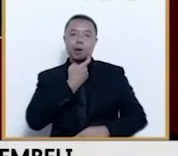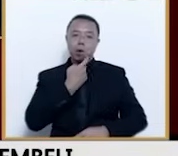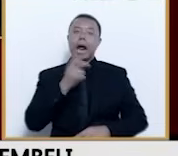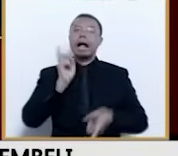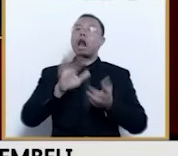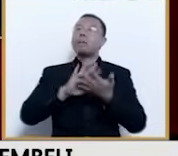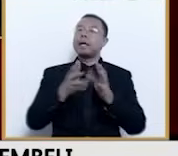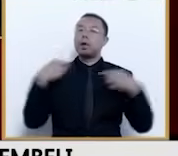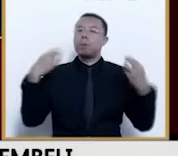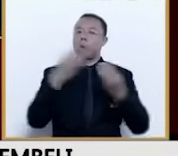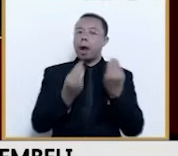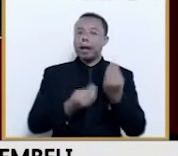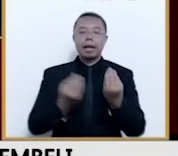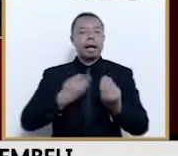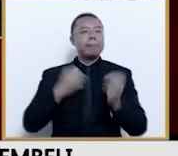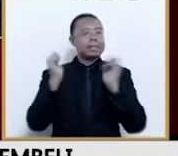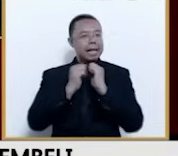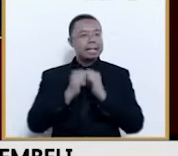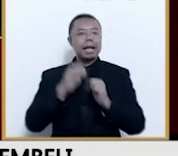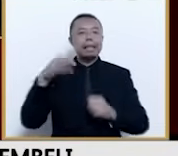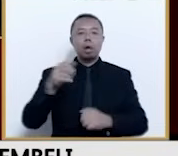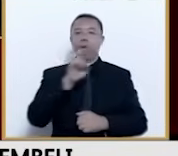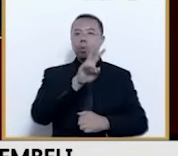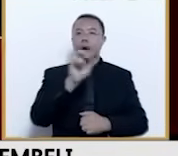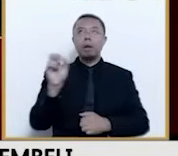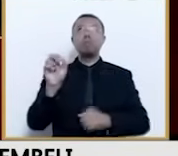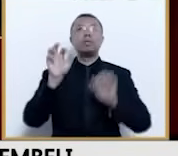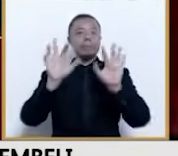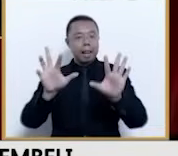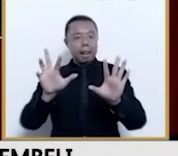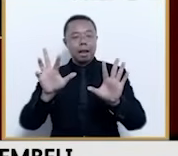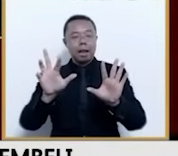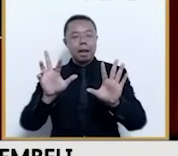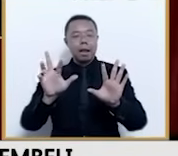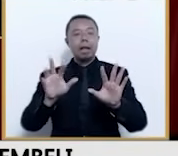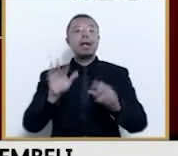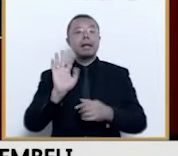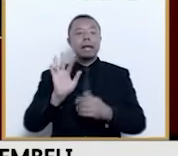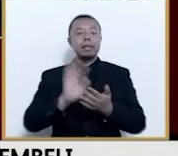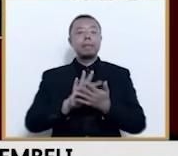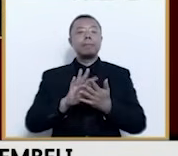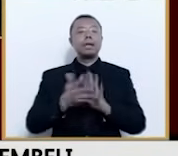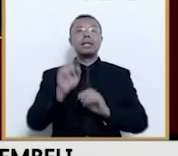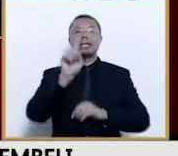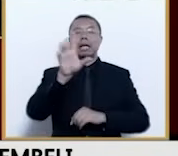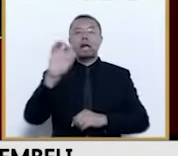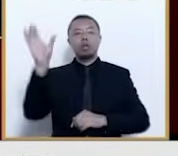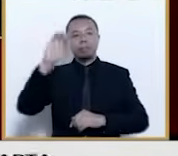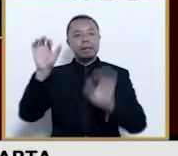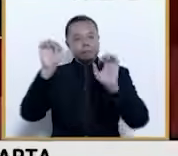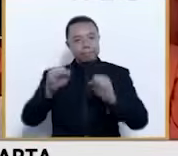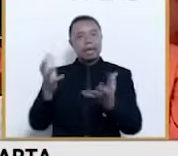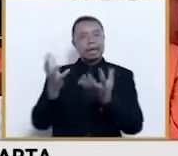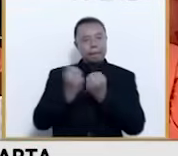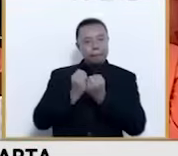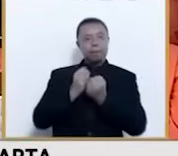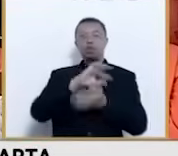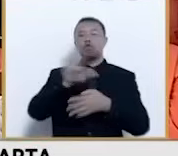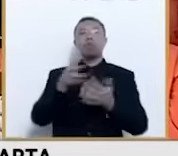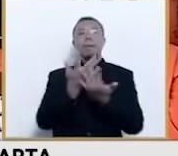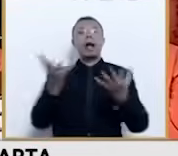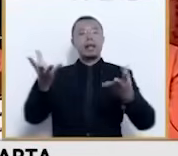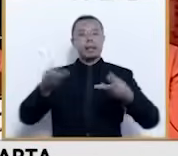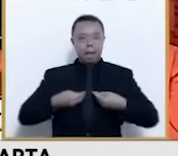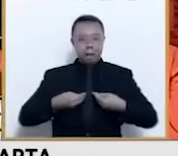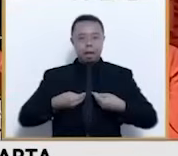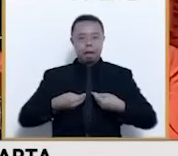wakil gubernur, maka kami berjanji pada tahun 2009 akan 100% bisa dipenuhi seluruh air bersih bagi warga